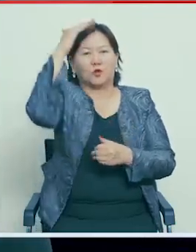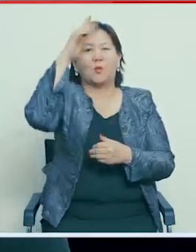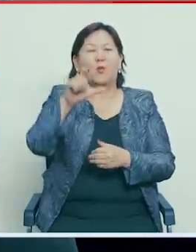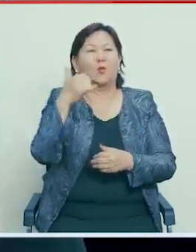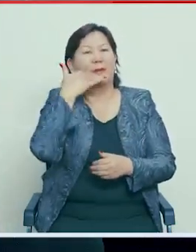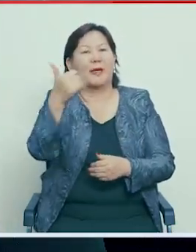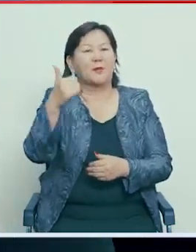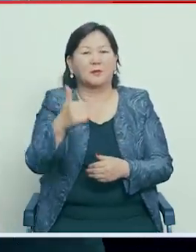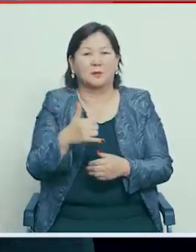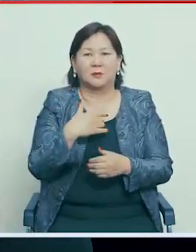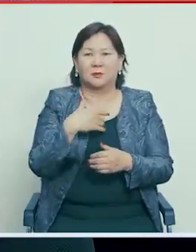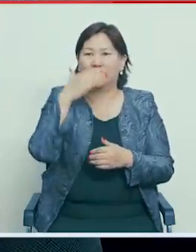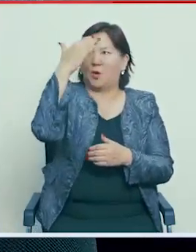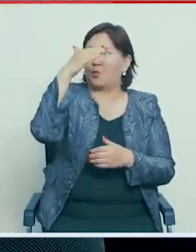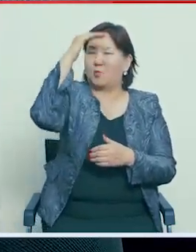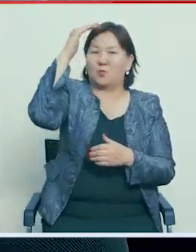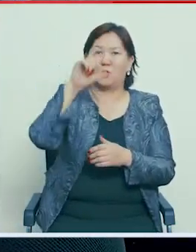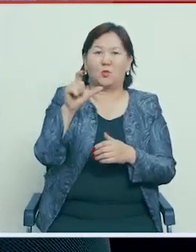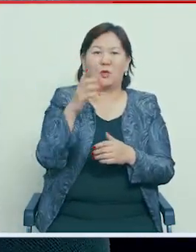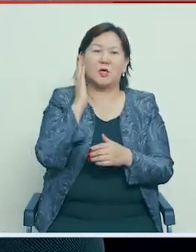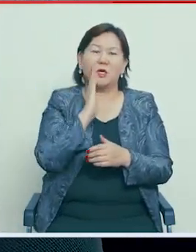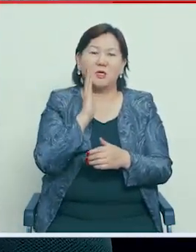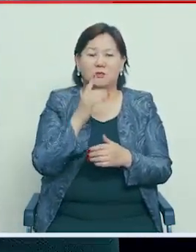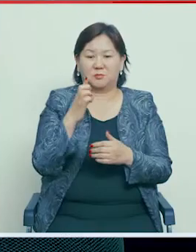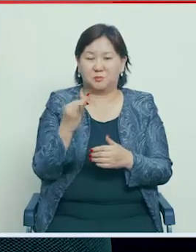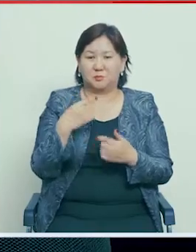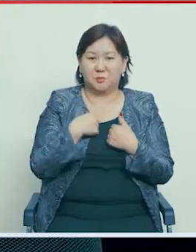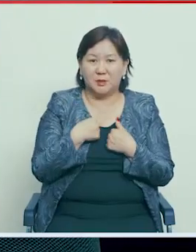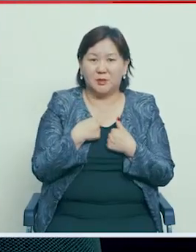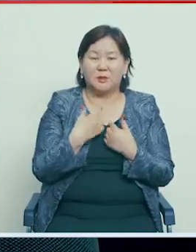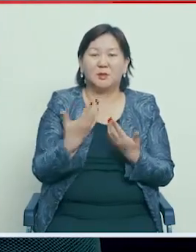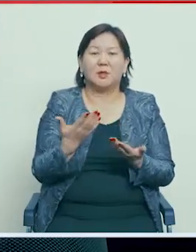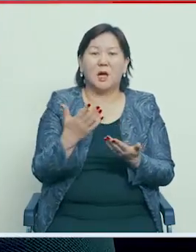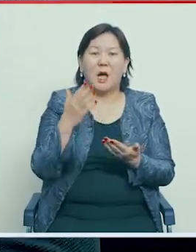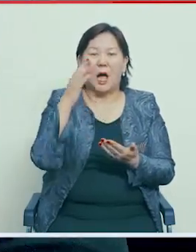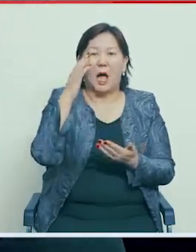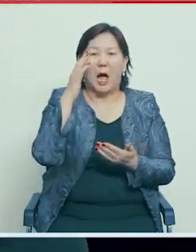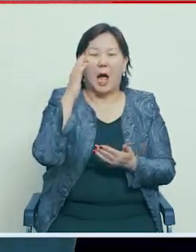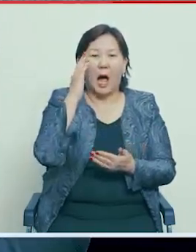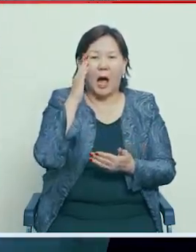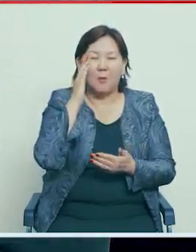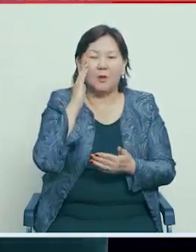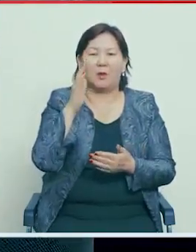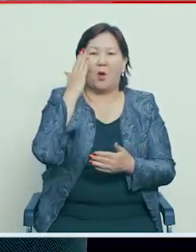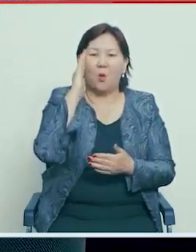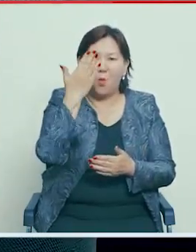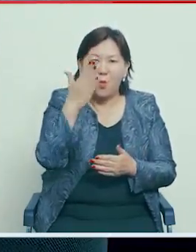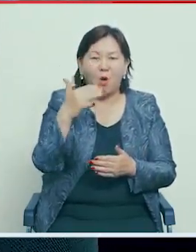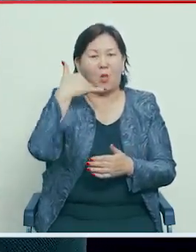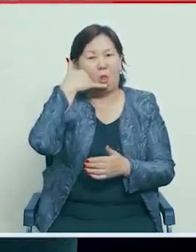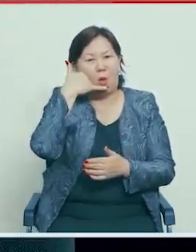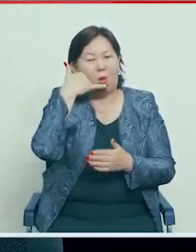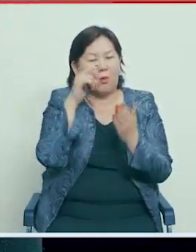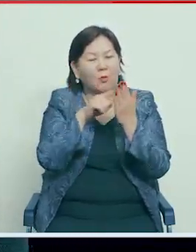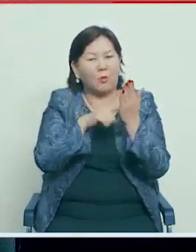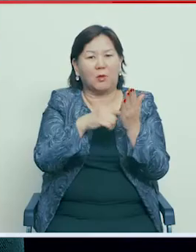гэж байгаа байхгүй юу. Гэтэл том хүн нөгөө ээж нь би. Тэгээд аав руу залгаад одоо өвөө рүүгөө залгаад тэгээд тэр